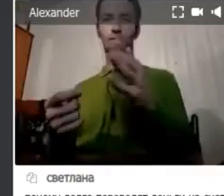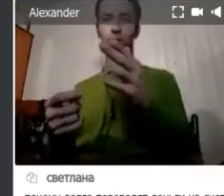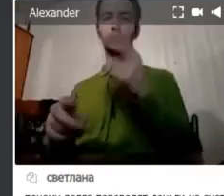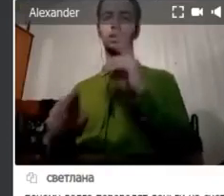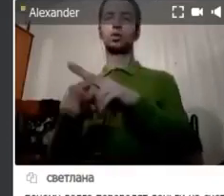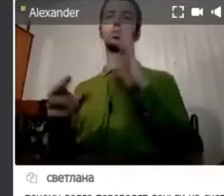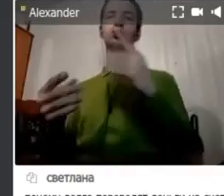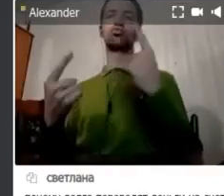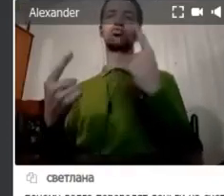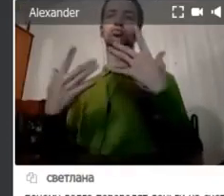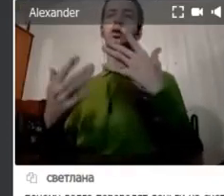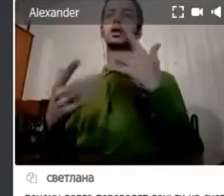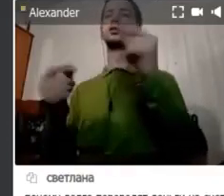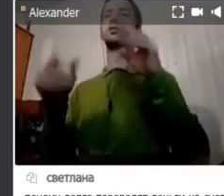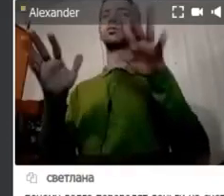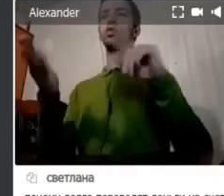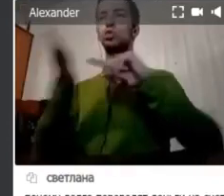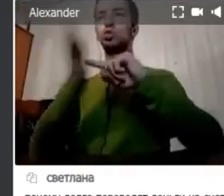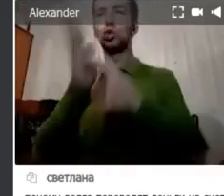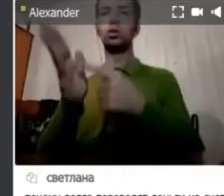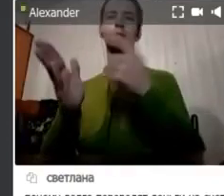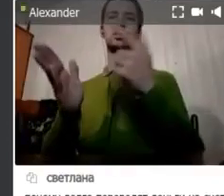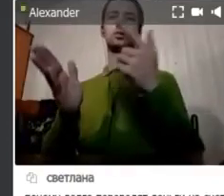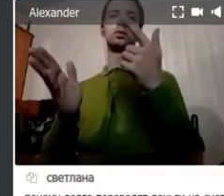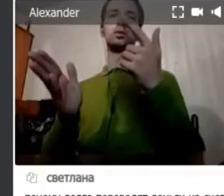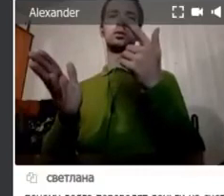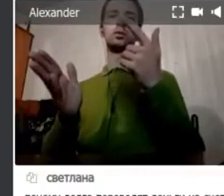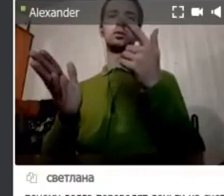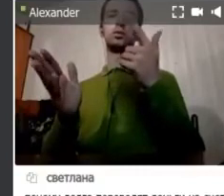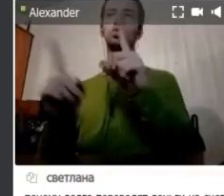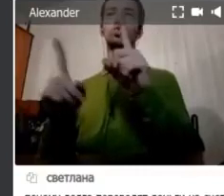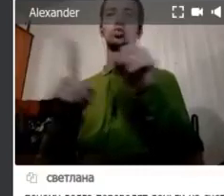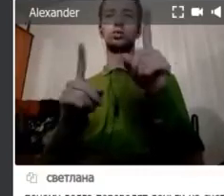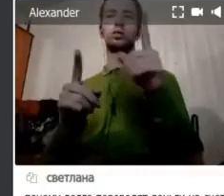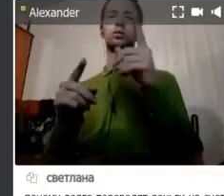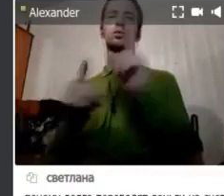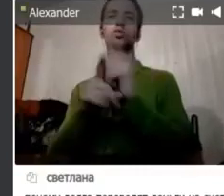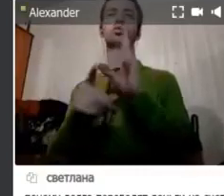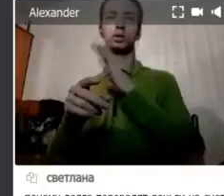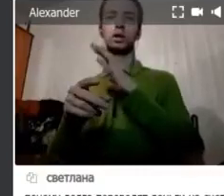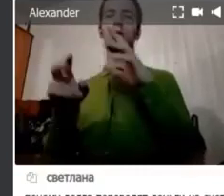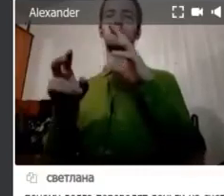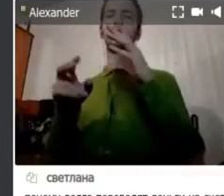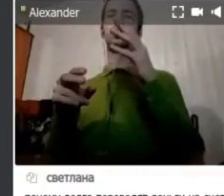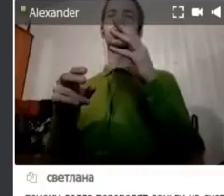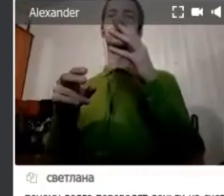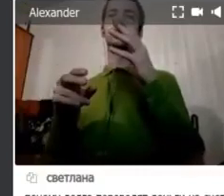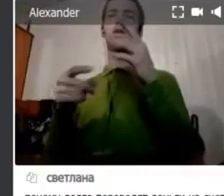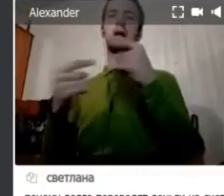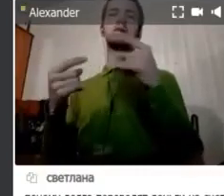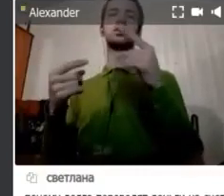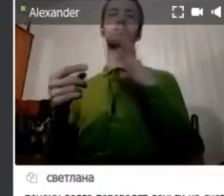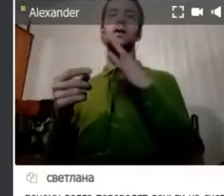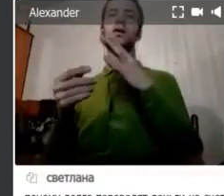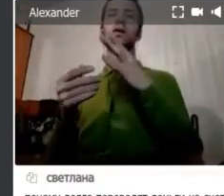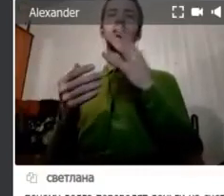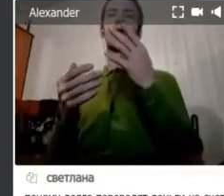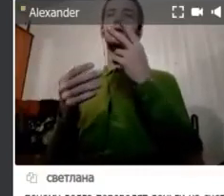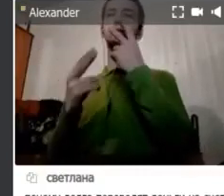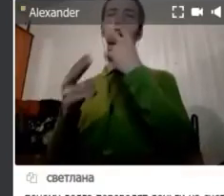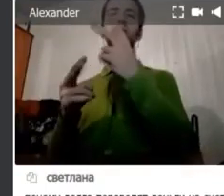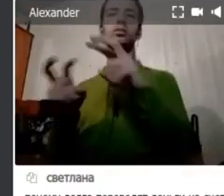Так, спросить for people, почему так долго не обновляется сайт. Значит, for people не